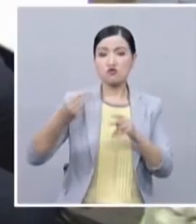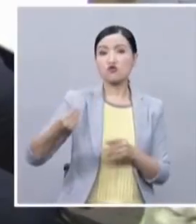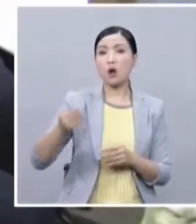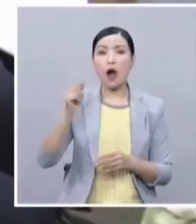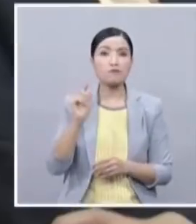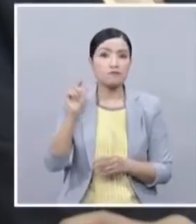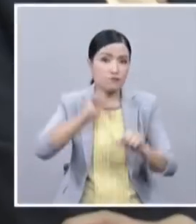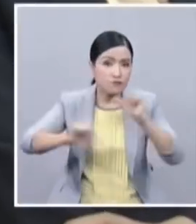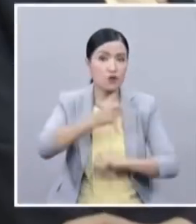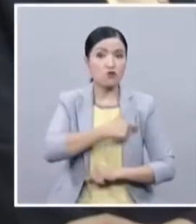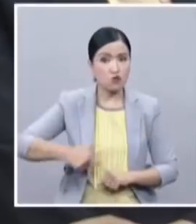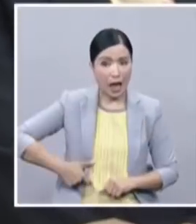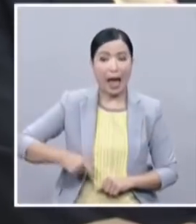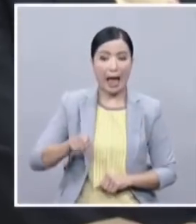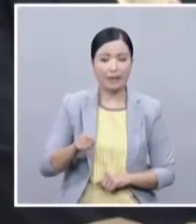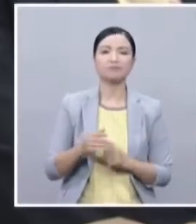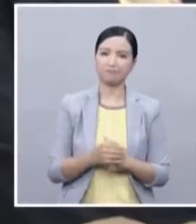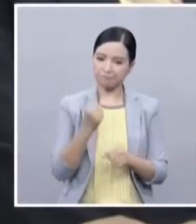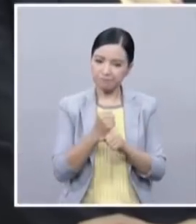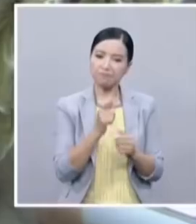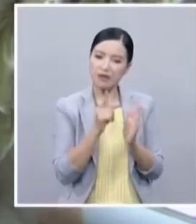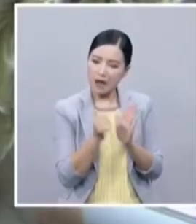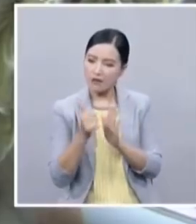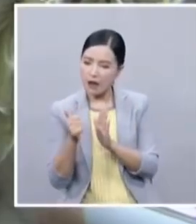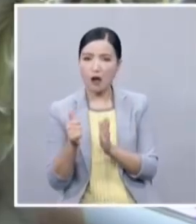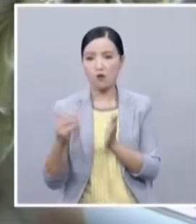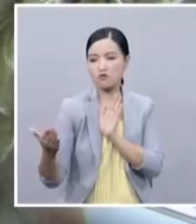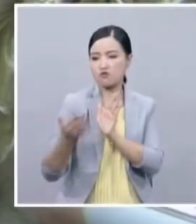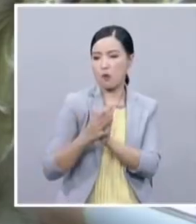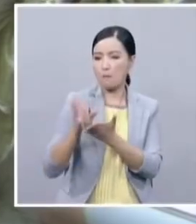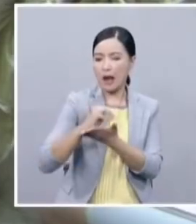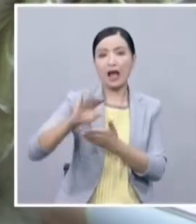กรรมในรวมมือกับโรงงานต้นแบบผลิตยาชีววัตถุแห่งชาติมหาวิทยาลัยเทคโนโ